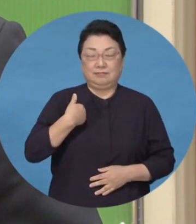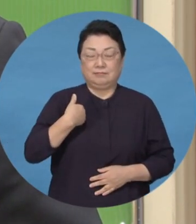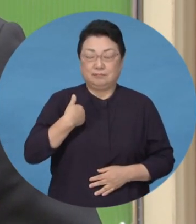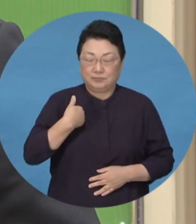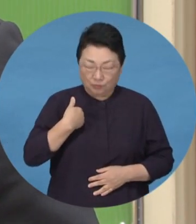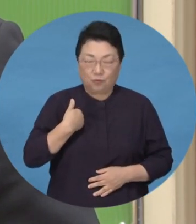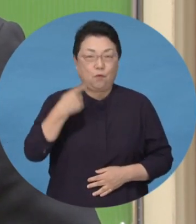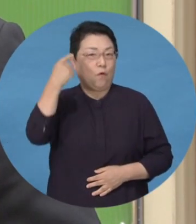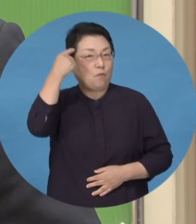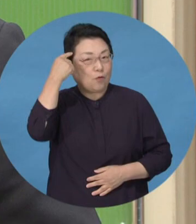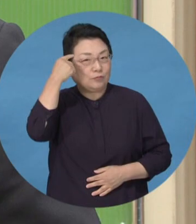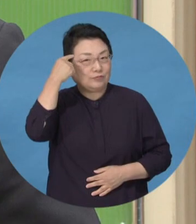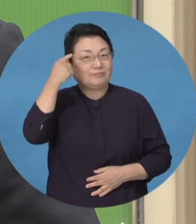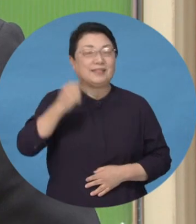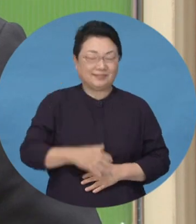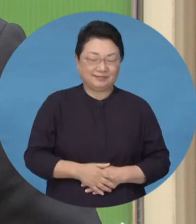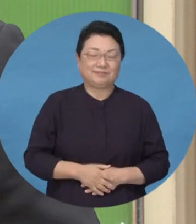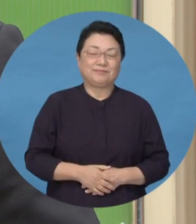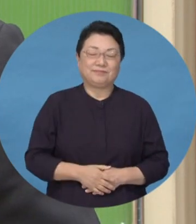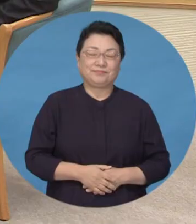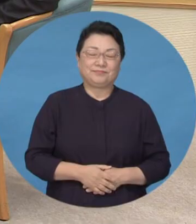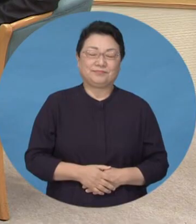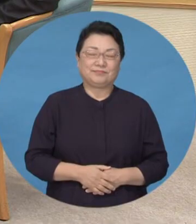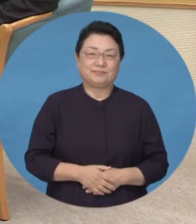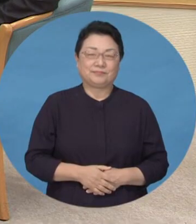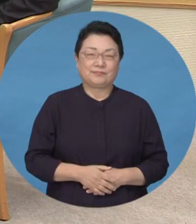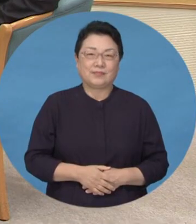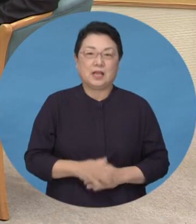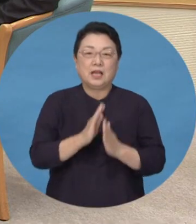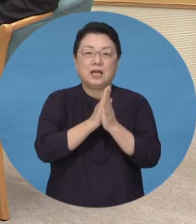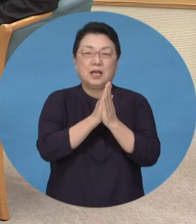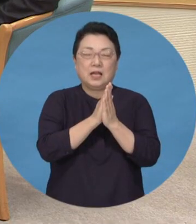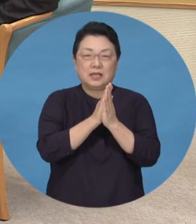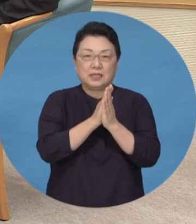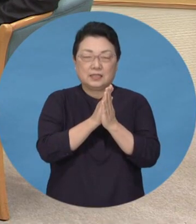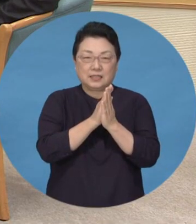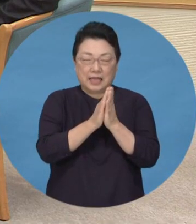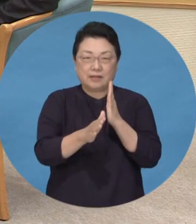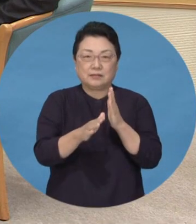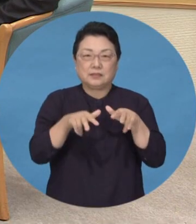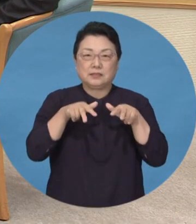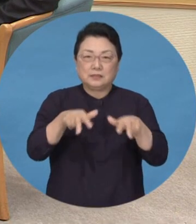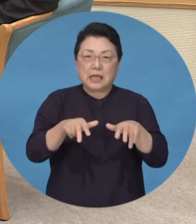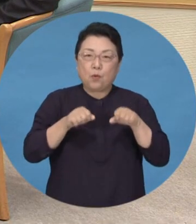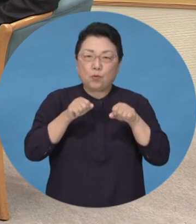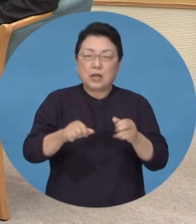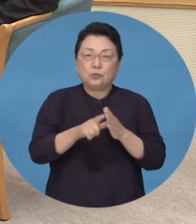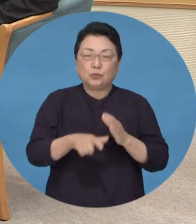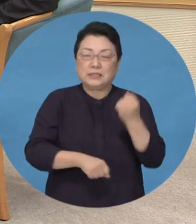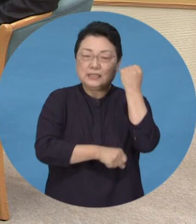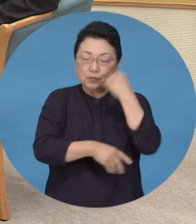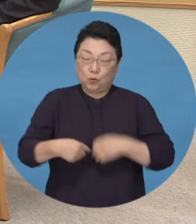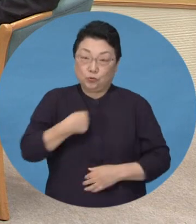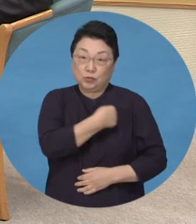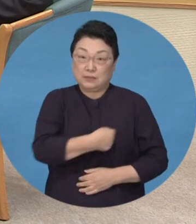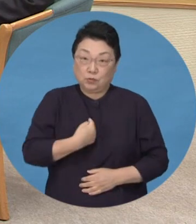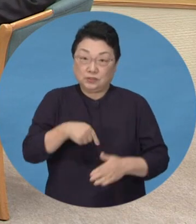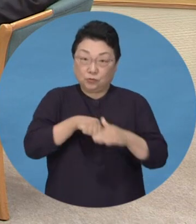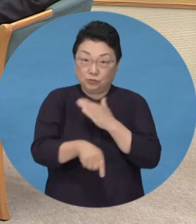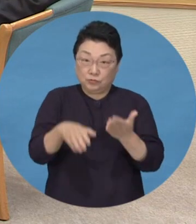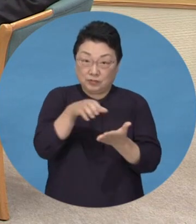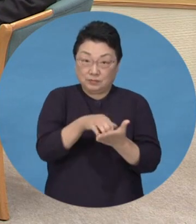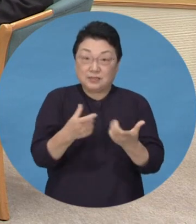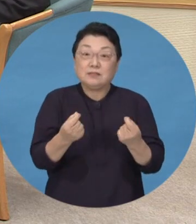いくこともできるんじゃないかなと思っています県政を運営する上での基本的な姿勢ですねそれは